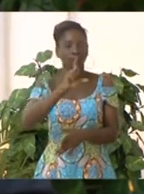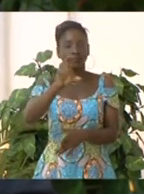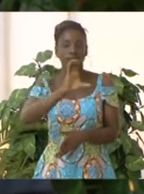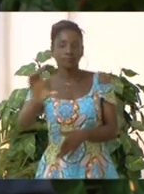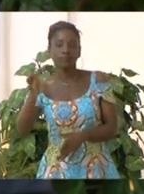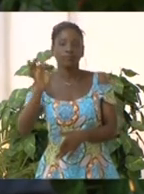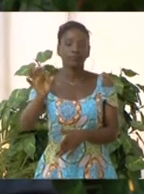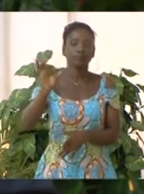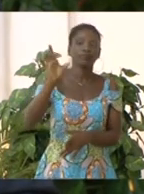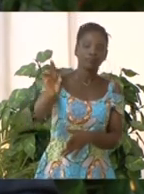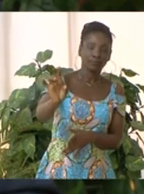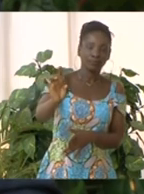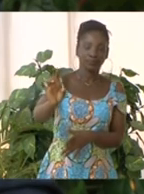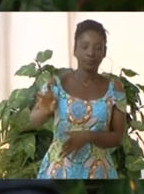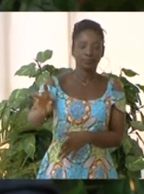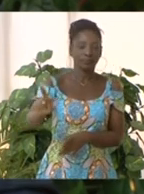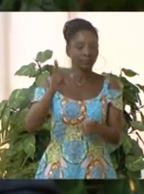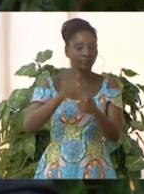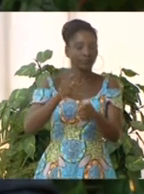Taux de participation,